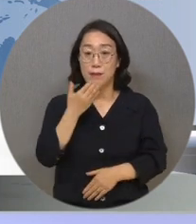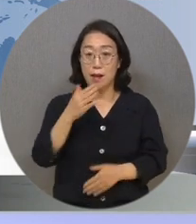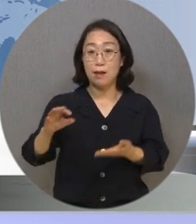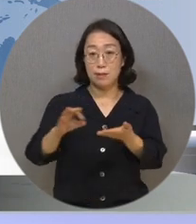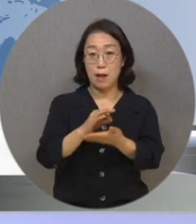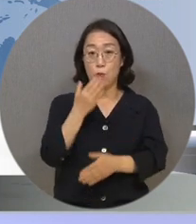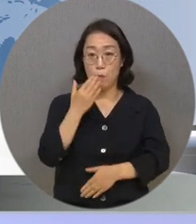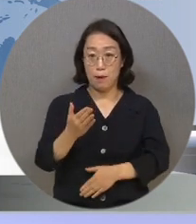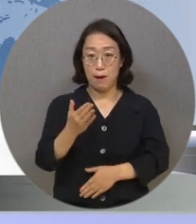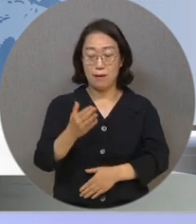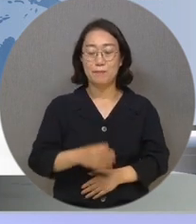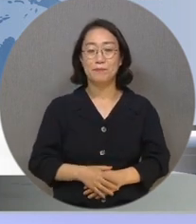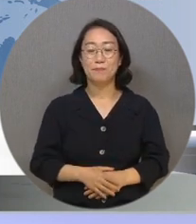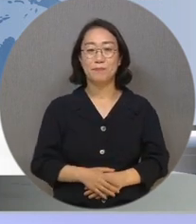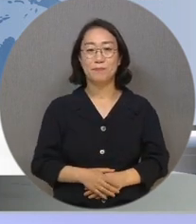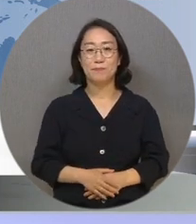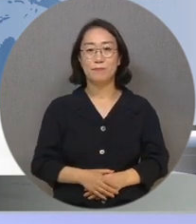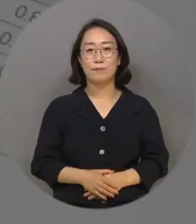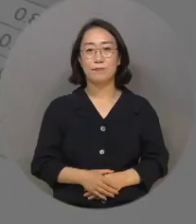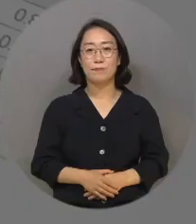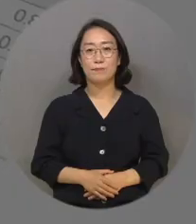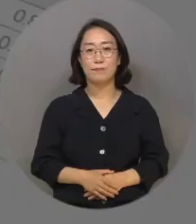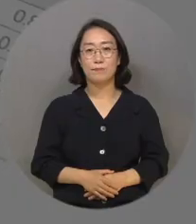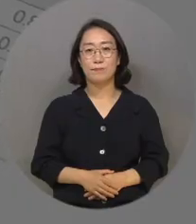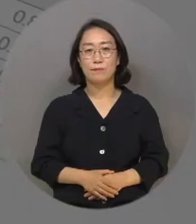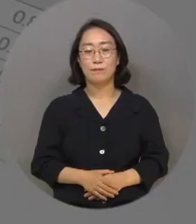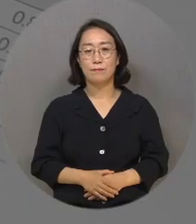있는데요. 김정현 기자입니다.